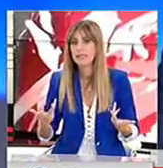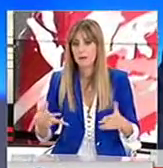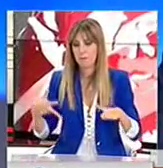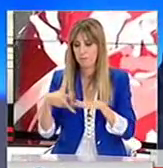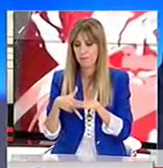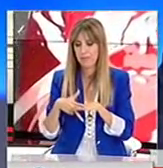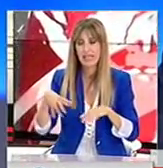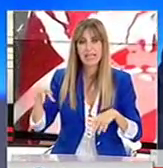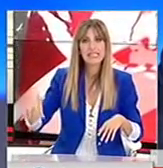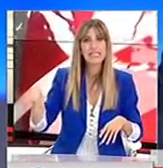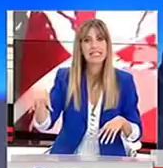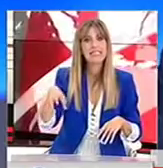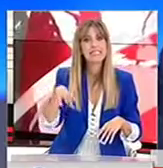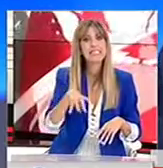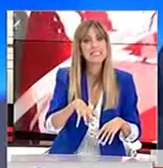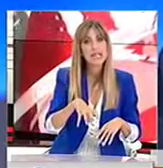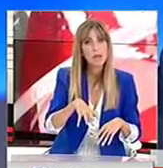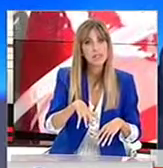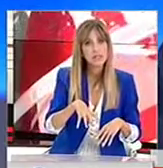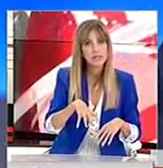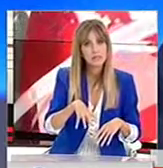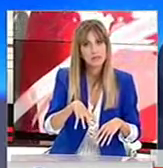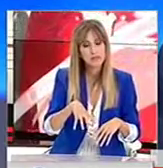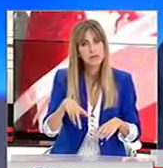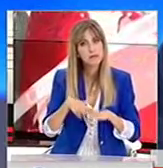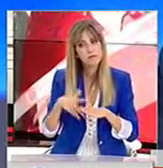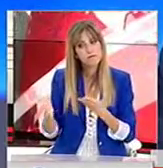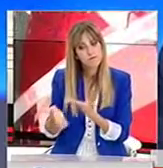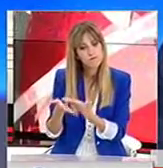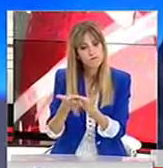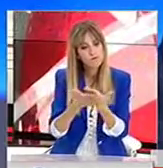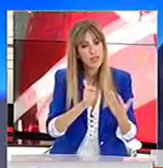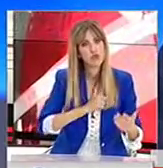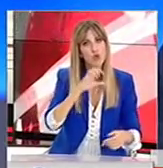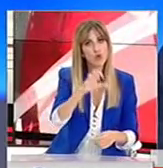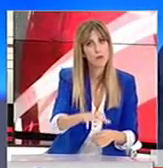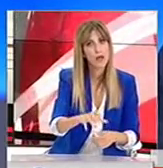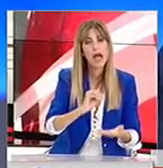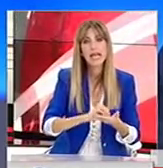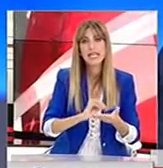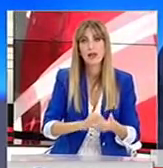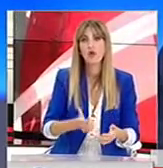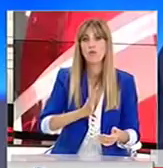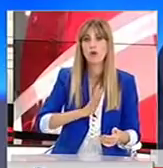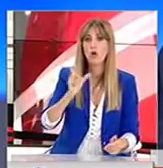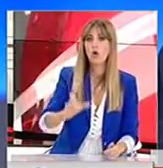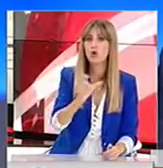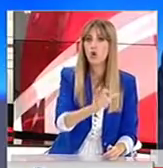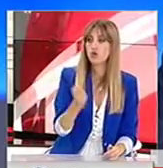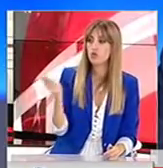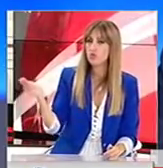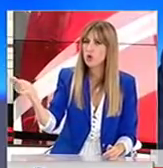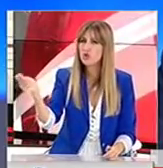των ληξιπροθέσμων των ιδιωτών προς το δημόσιο, και έχουμε και μια πολύ σημαντική μείωση των κόκκινων δανείων,